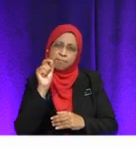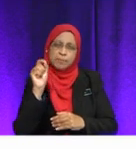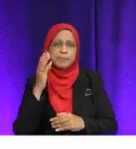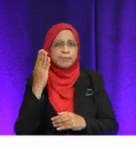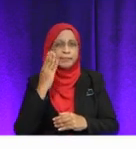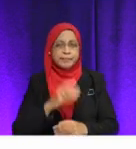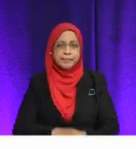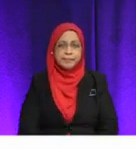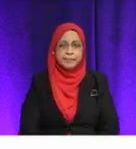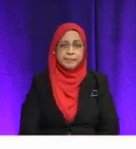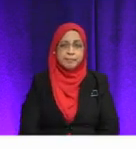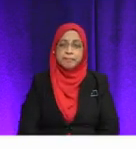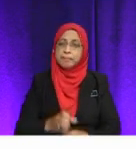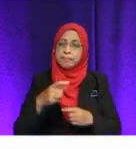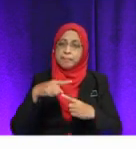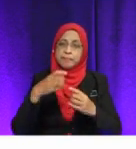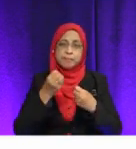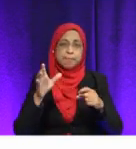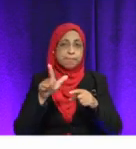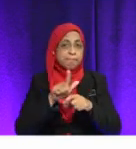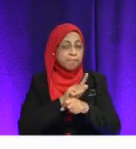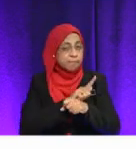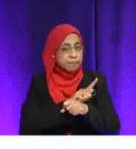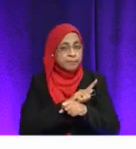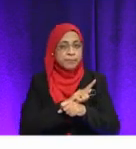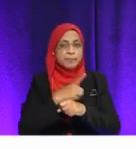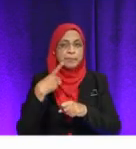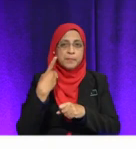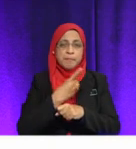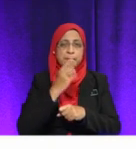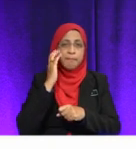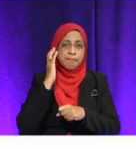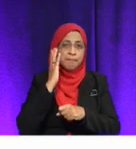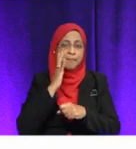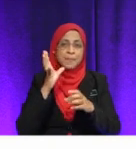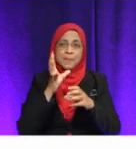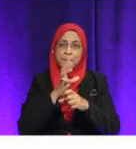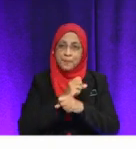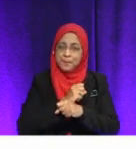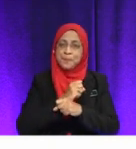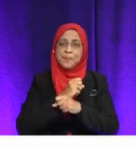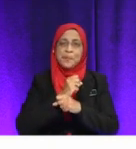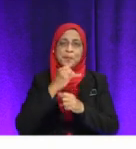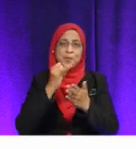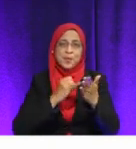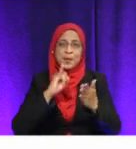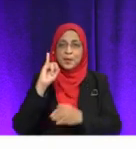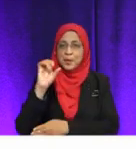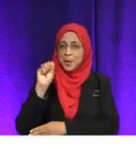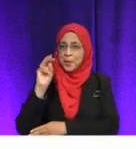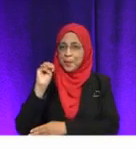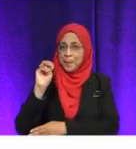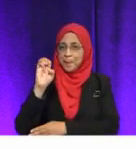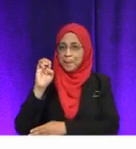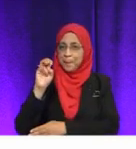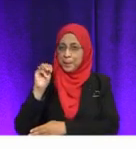bila kita lengkapkan maka akan terasi lah lukisan asimetri bagi pembukaan condong